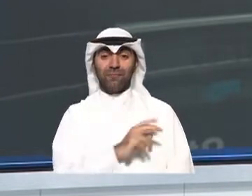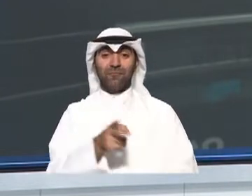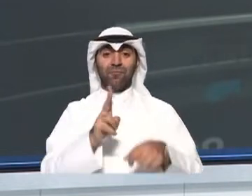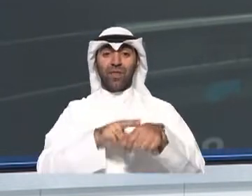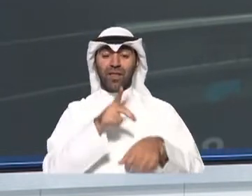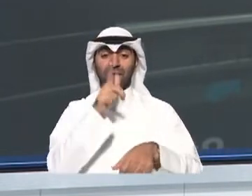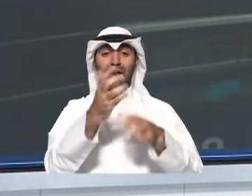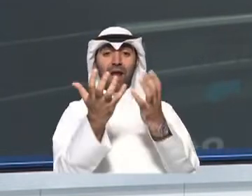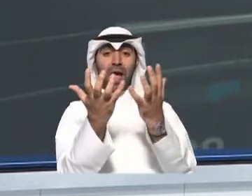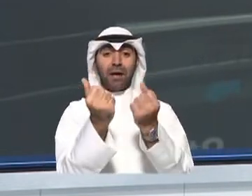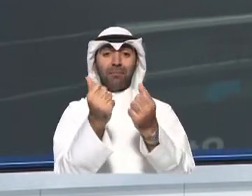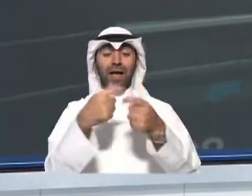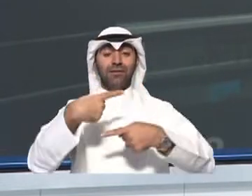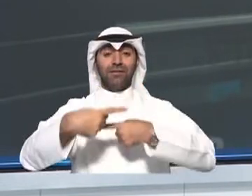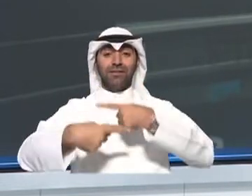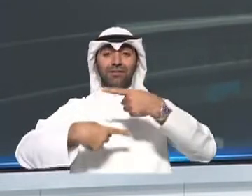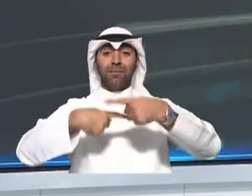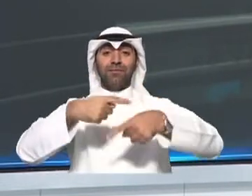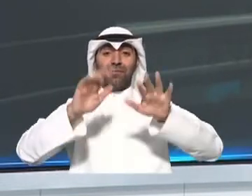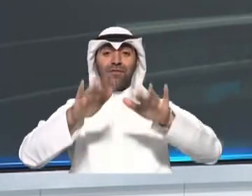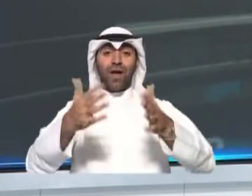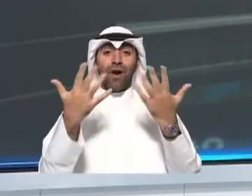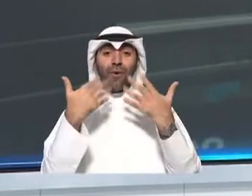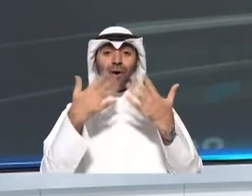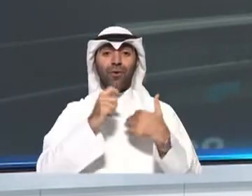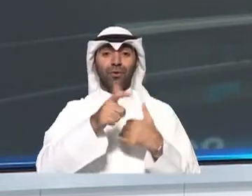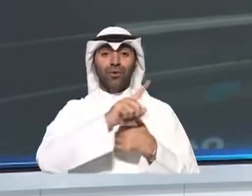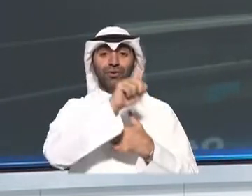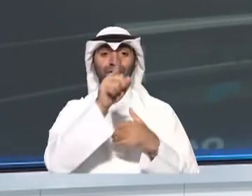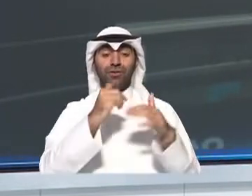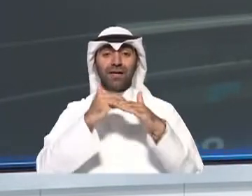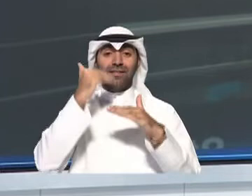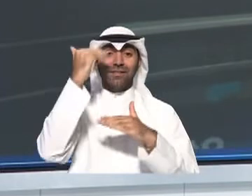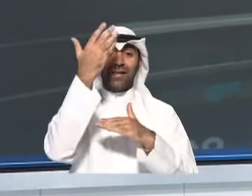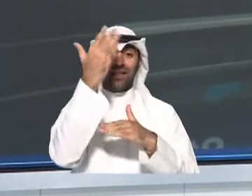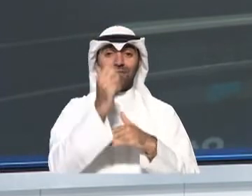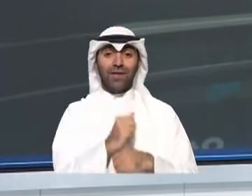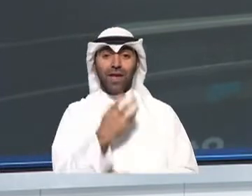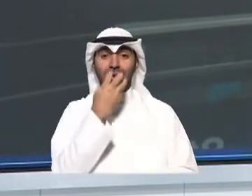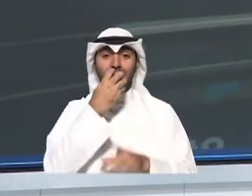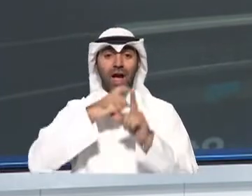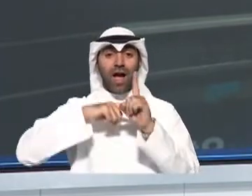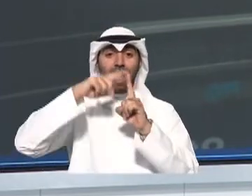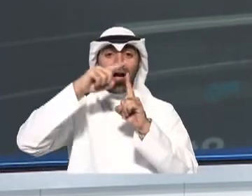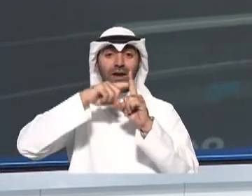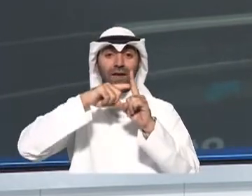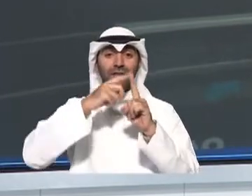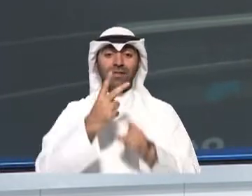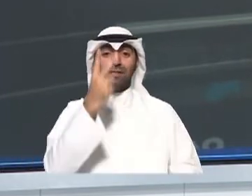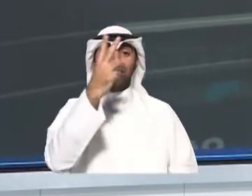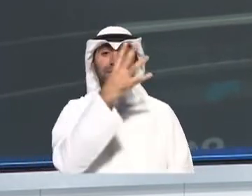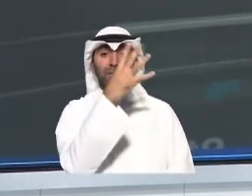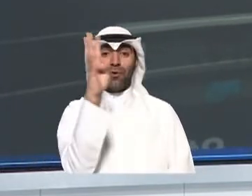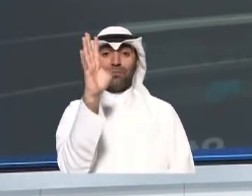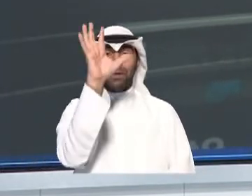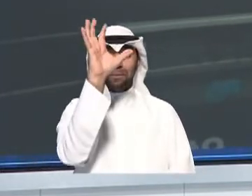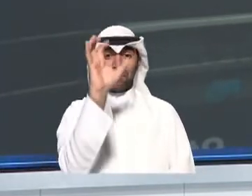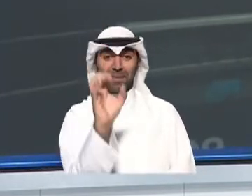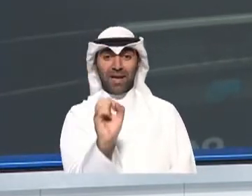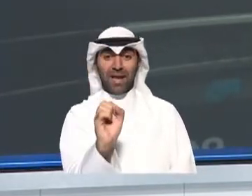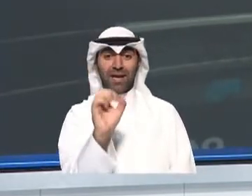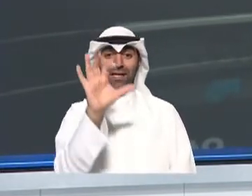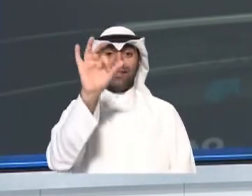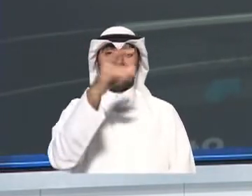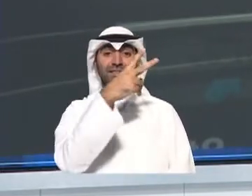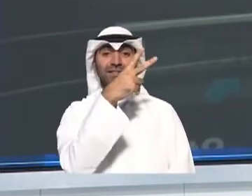ومع استمرار الأجواء المغبرة، العظمى المتوقعة 47 والصغرى قد تلامس 29 درجة مئوية. نشاط